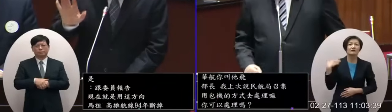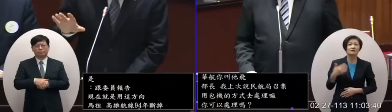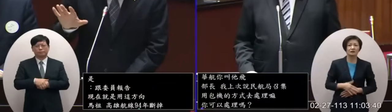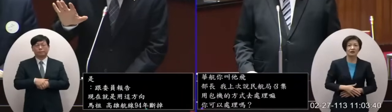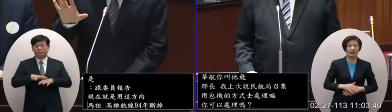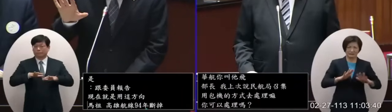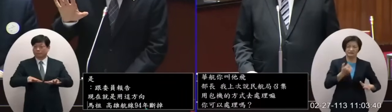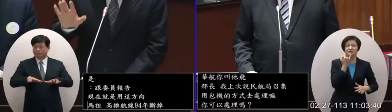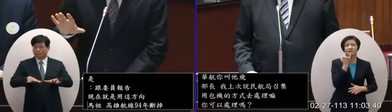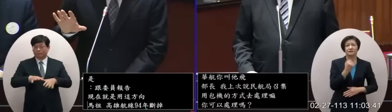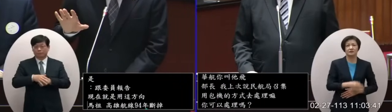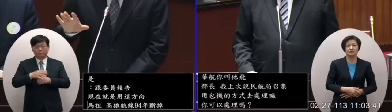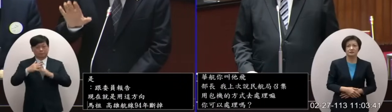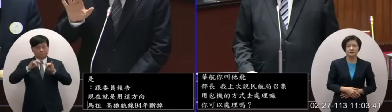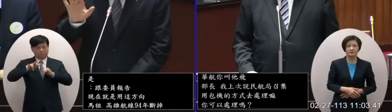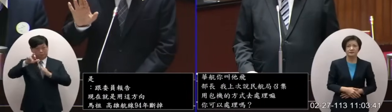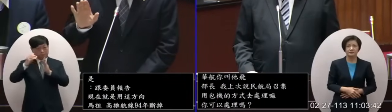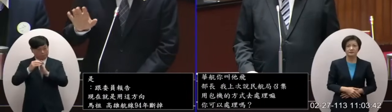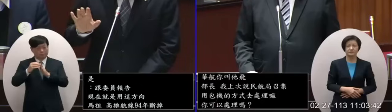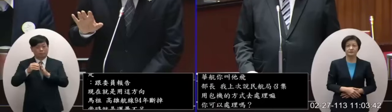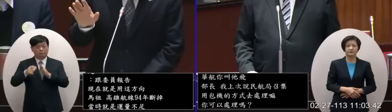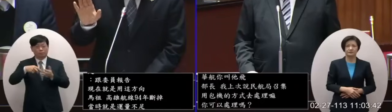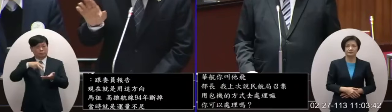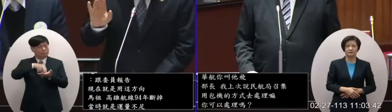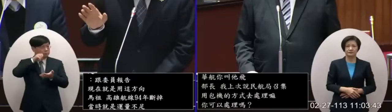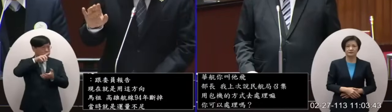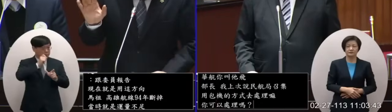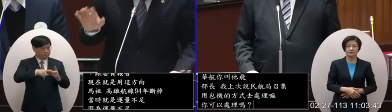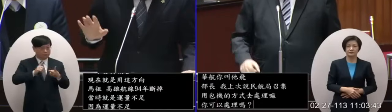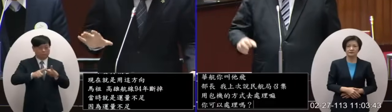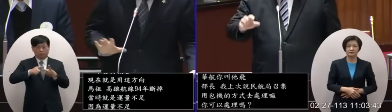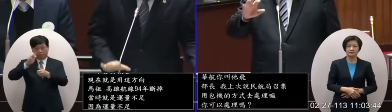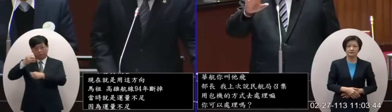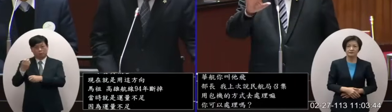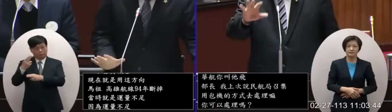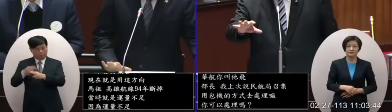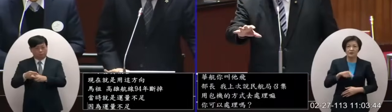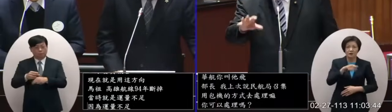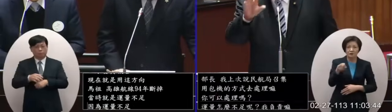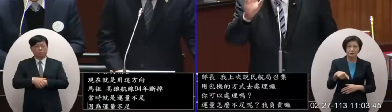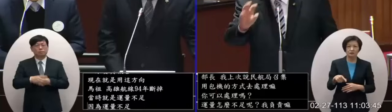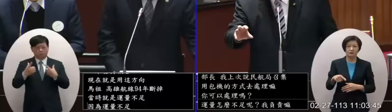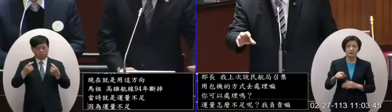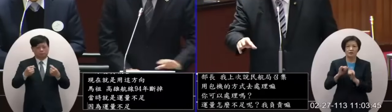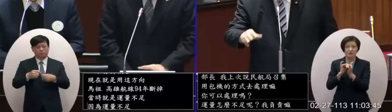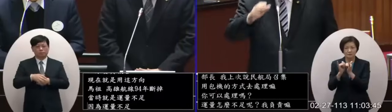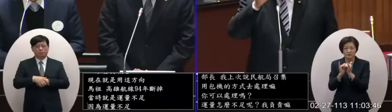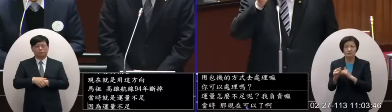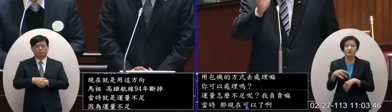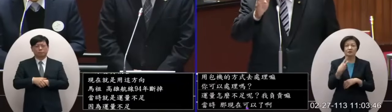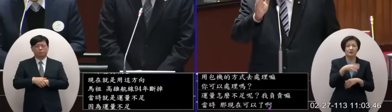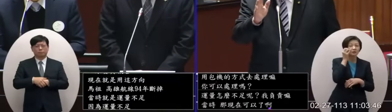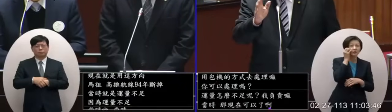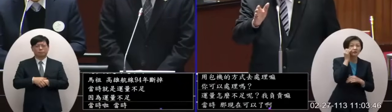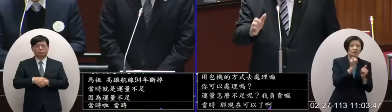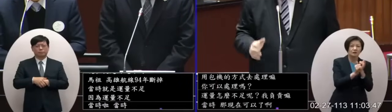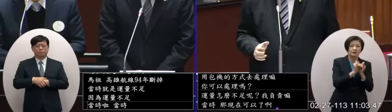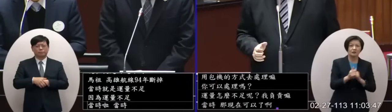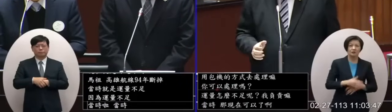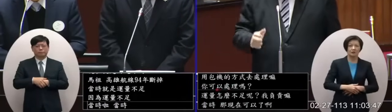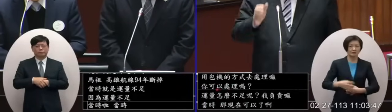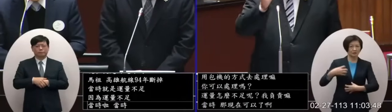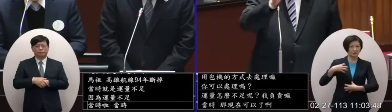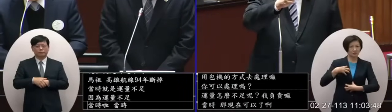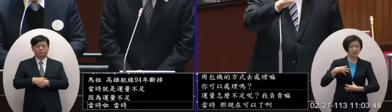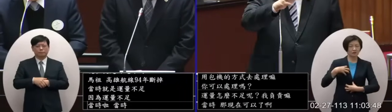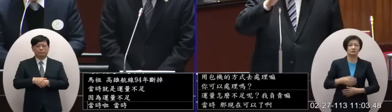当时那现在 、啊。 然后现在民航局事实上除了立龙以外，也找了的像华信。 我们除了老百姓，除了观光客，阿兵哥的占比